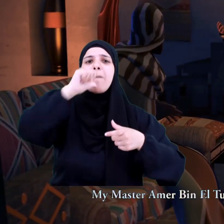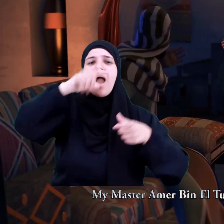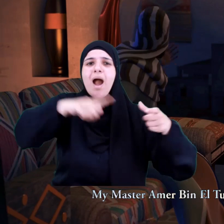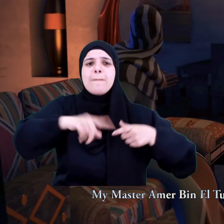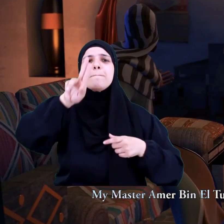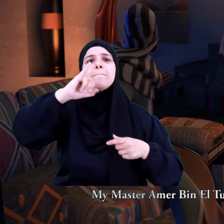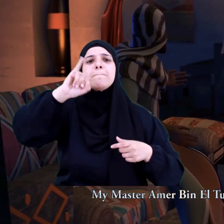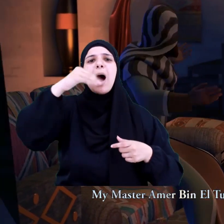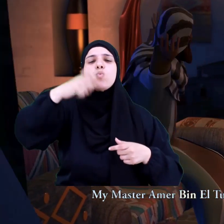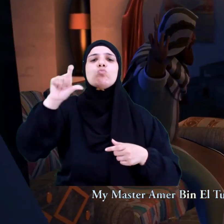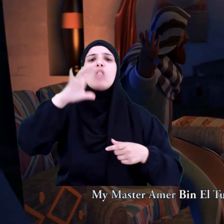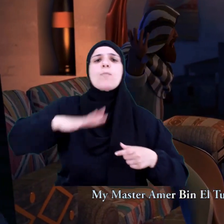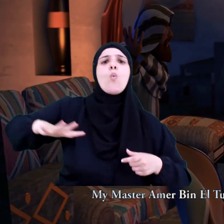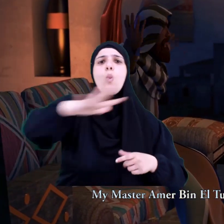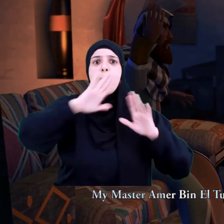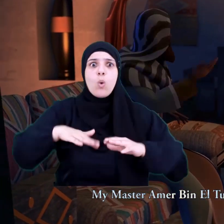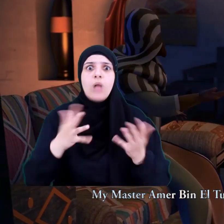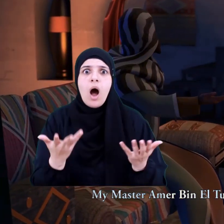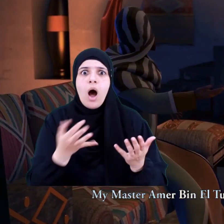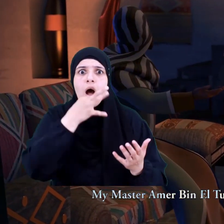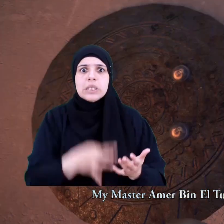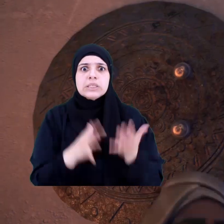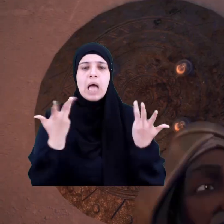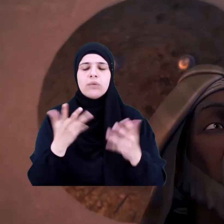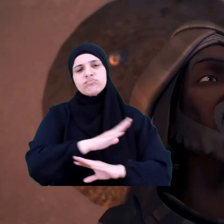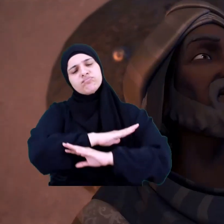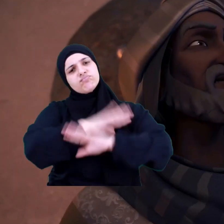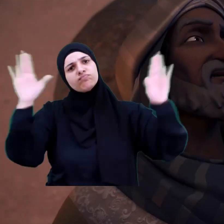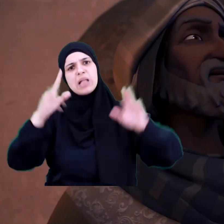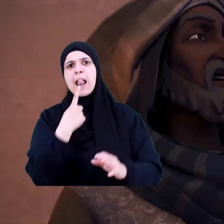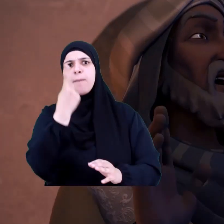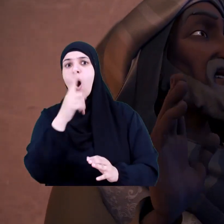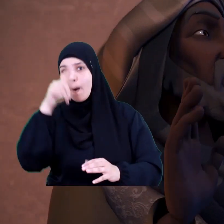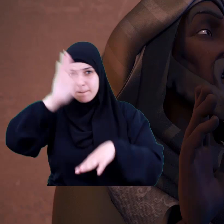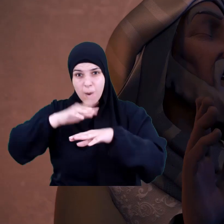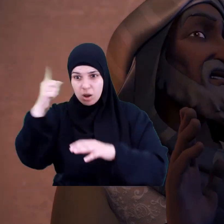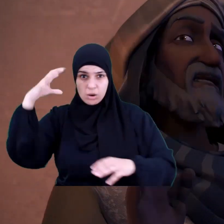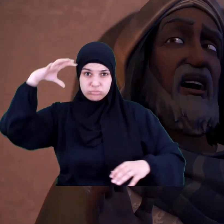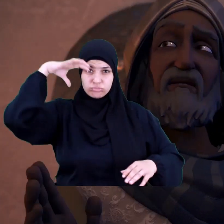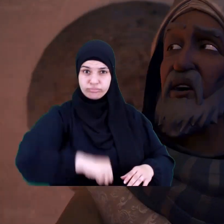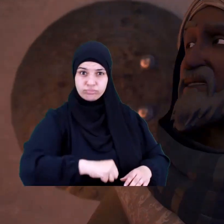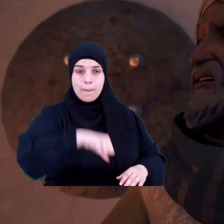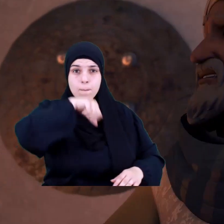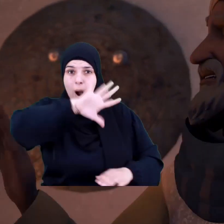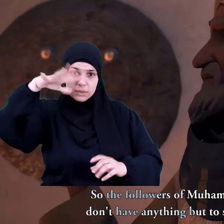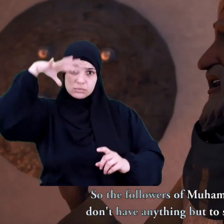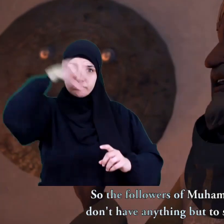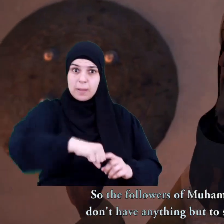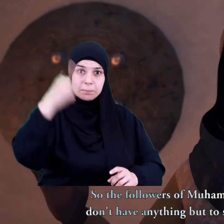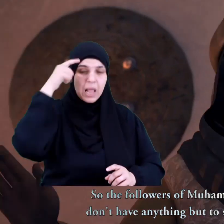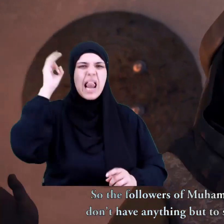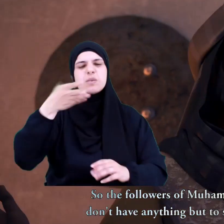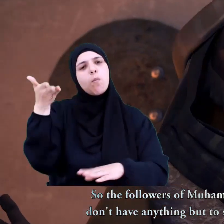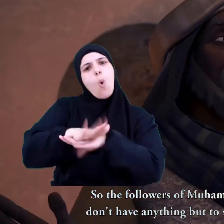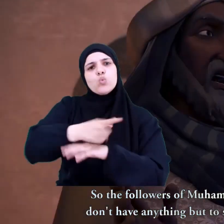معونة. ماذا؟ عند بئر معونة؟ المسلمون؟ ما هذا؟ إذن لقد وضع أتباع محمد